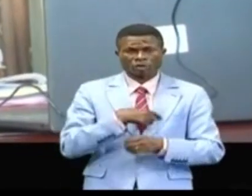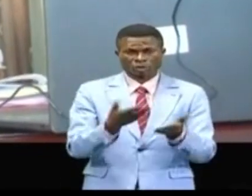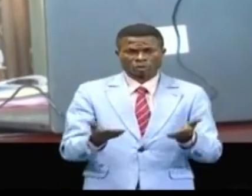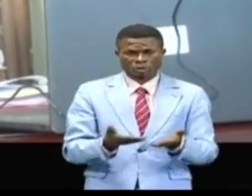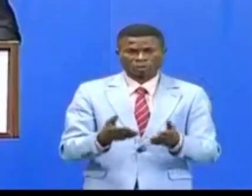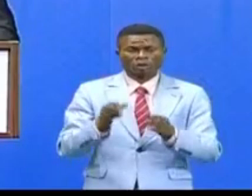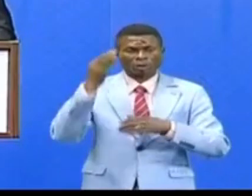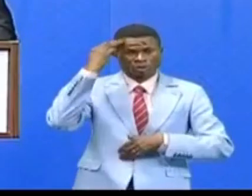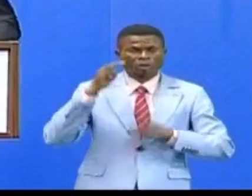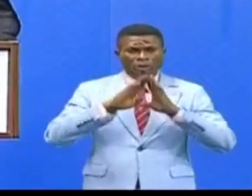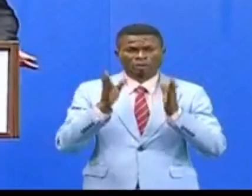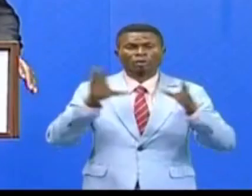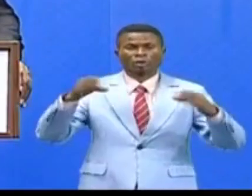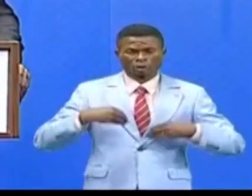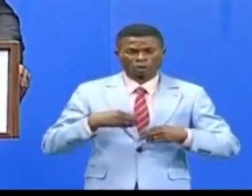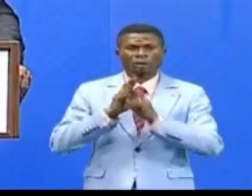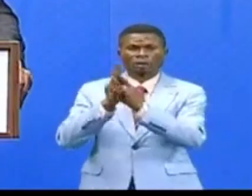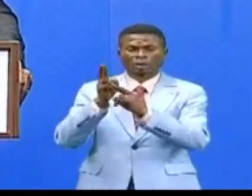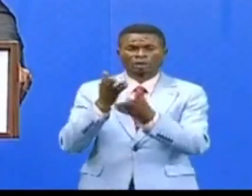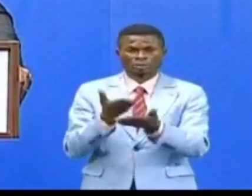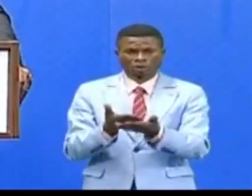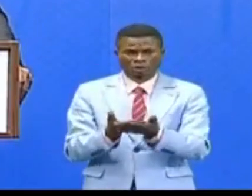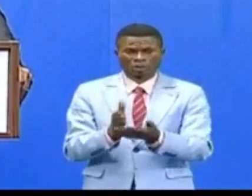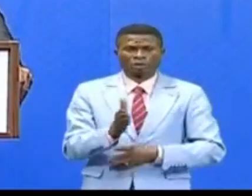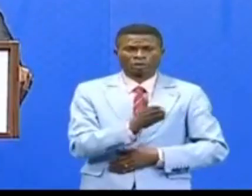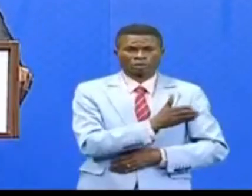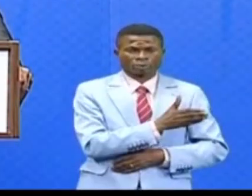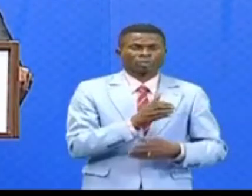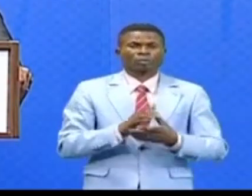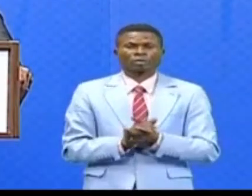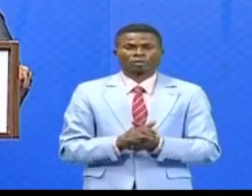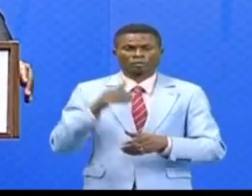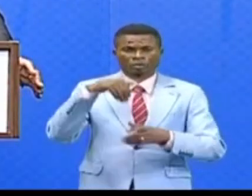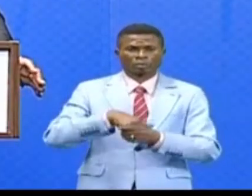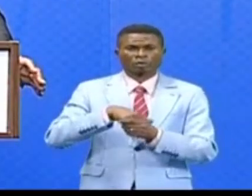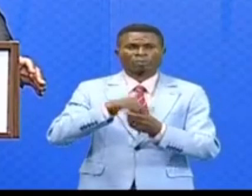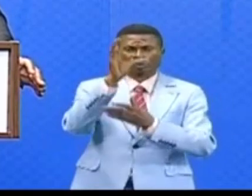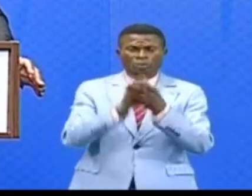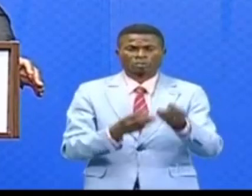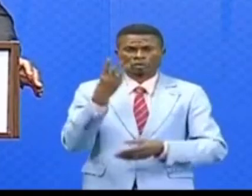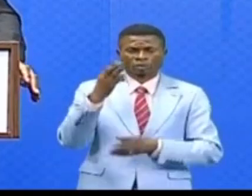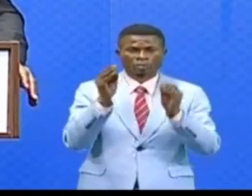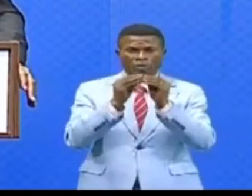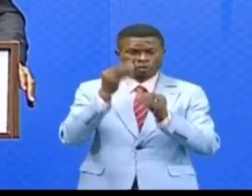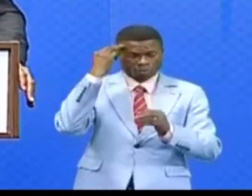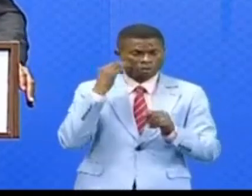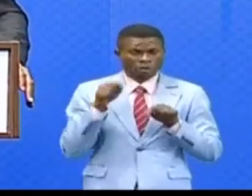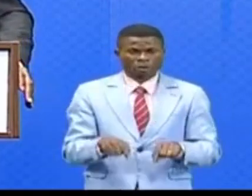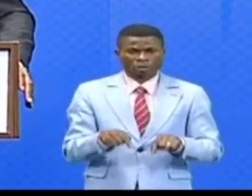Le Conseil des ministres a pris acte de cette note d'information. Au chapitre 3 du Conseil des ministres de ce